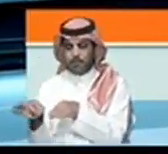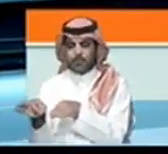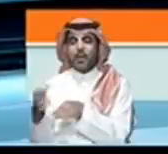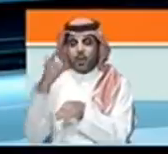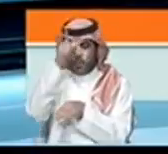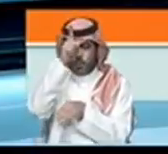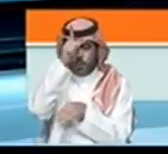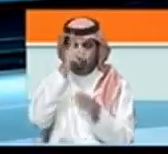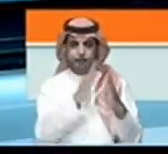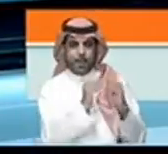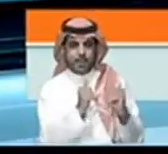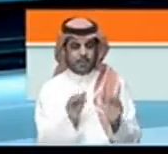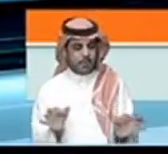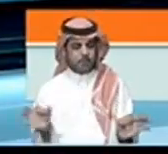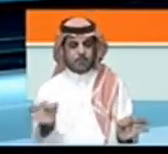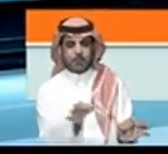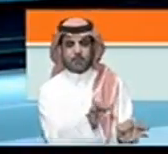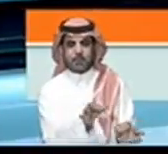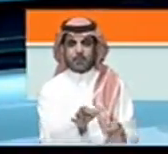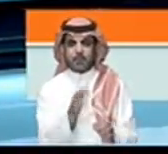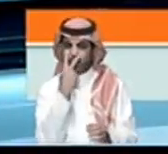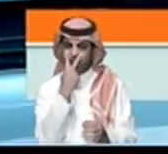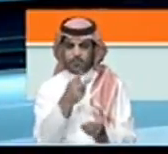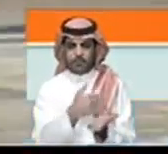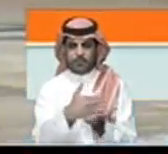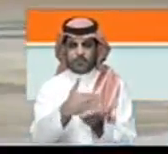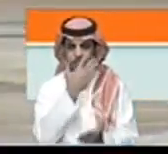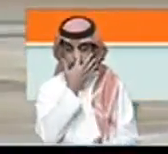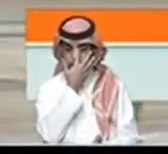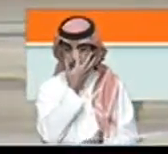ومصر المزيد في سياق التقرير التالي